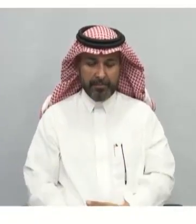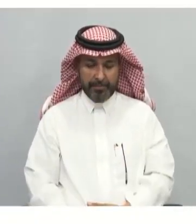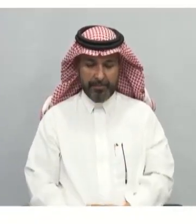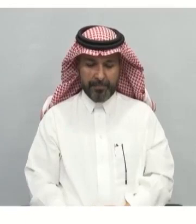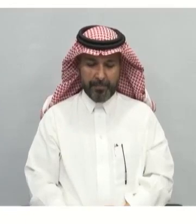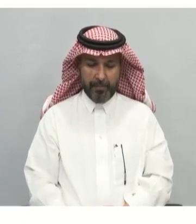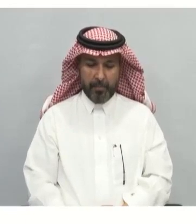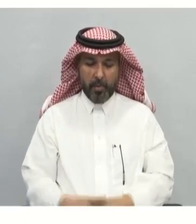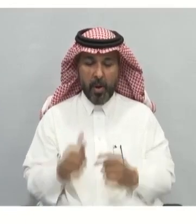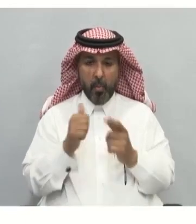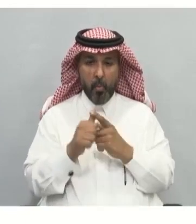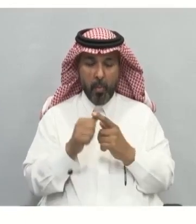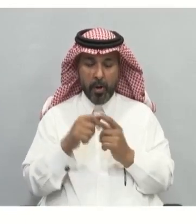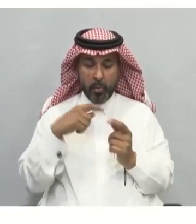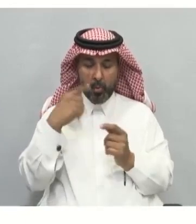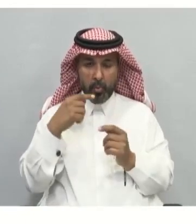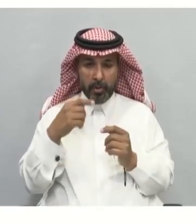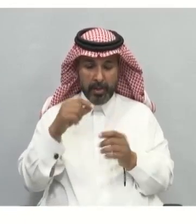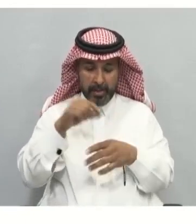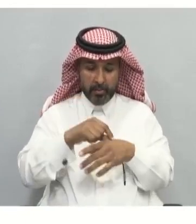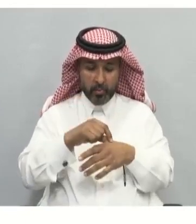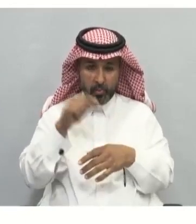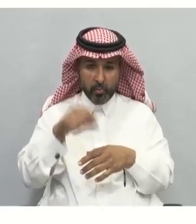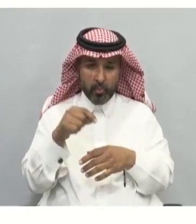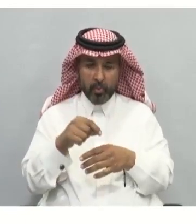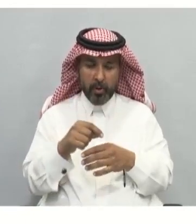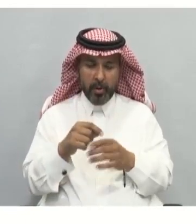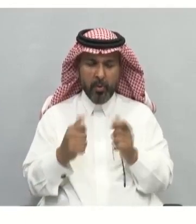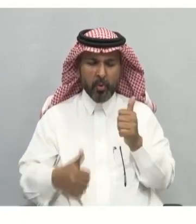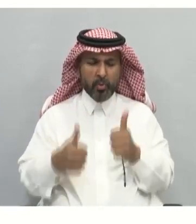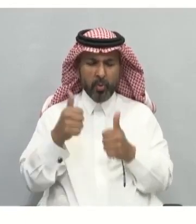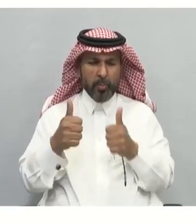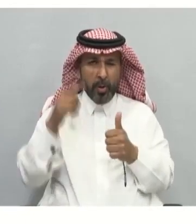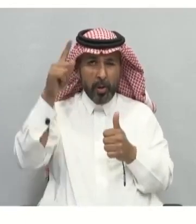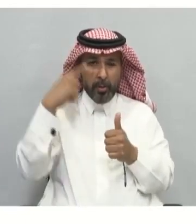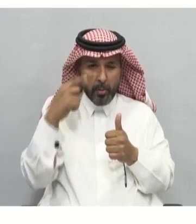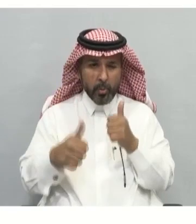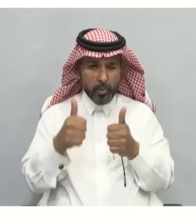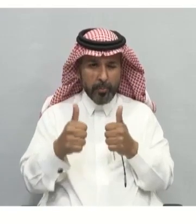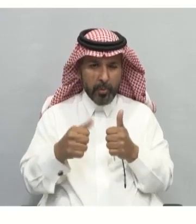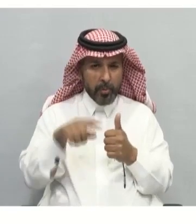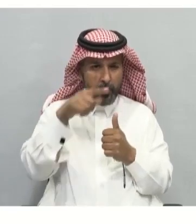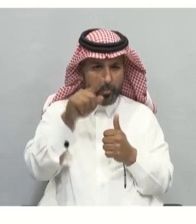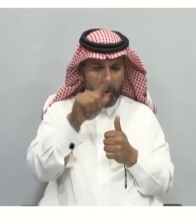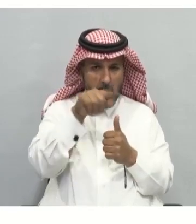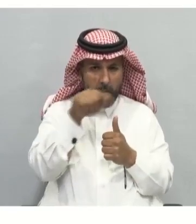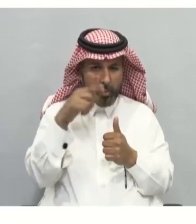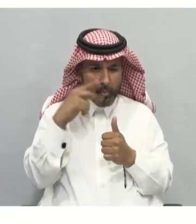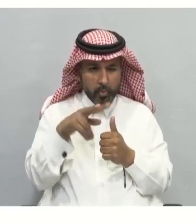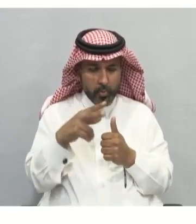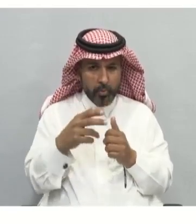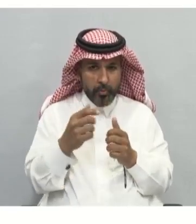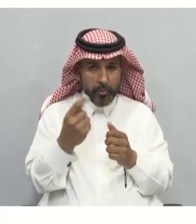اولا الحياه كلها بما فيها ابتلاء واختبار من الله تعالى للناس سواء ا كانان ذلك